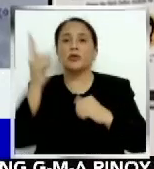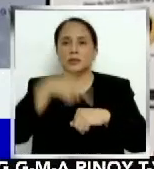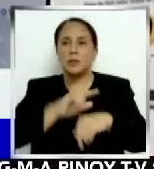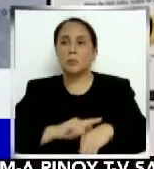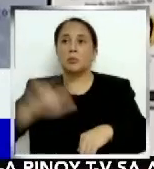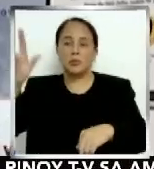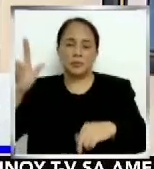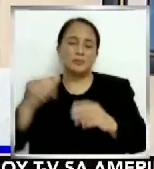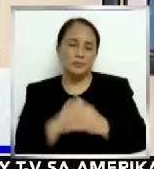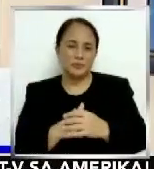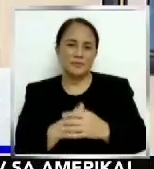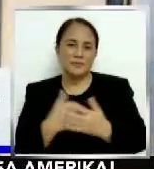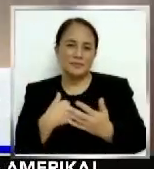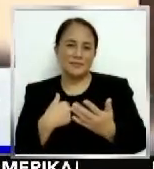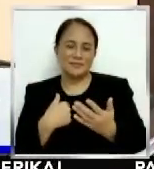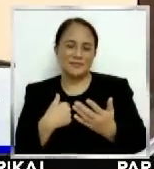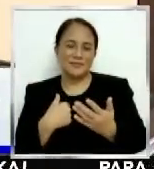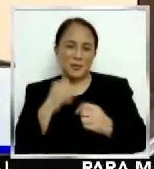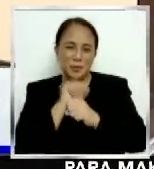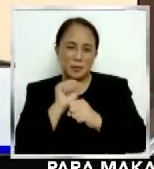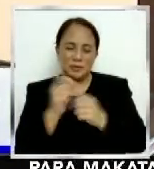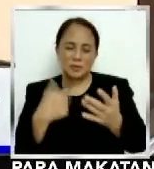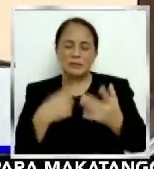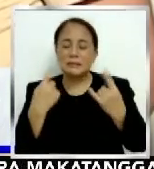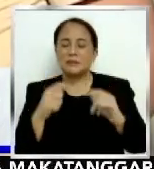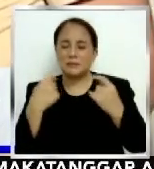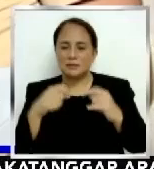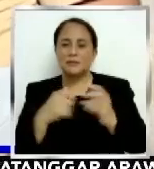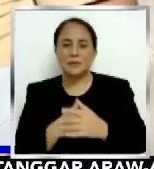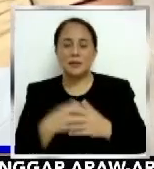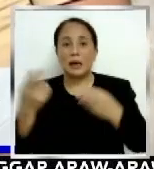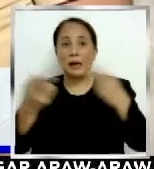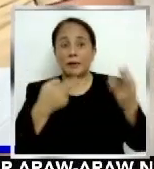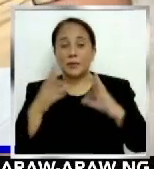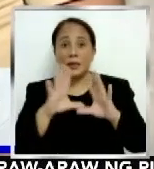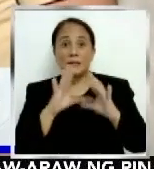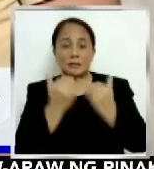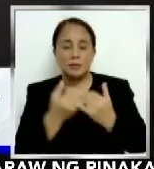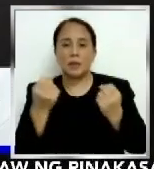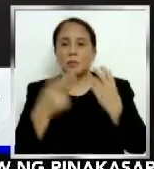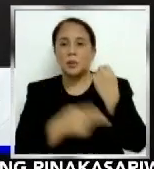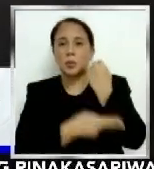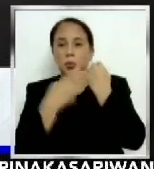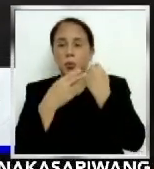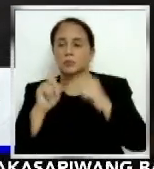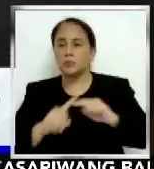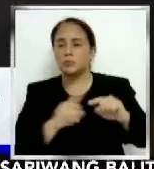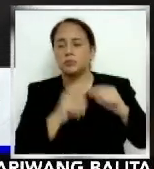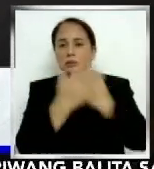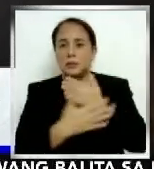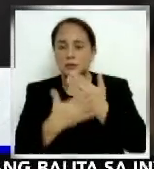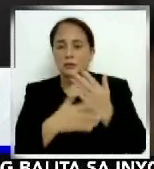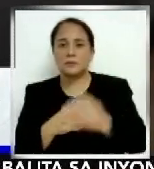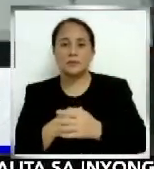po kinakabahan po. Kakayanin po. Ayon sa recruitment agency, maraming hotel sa ibang bansa tulad sa Middle East na naghahanap